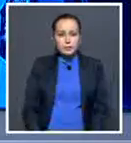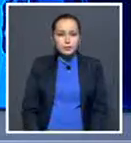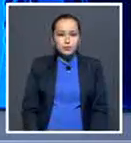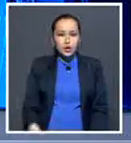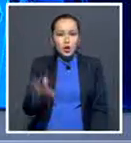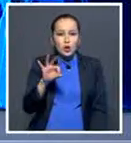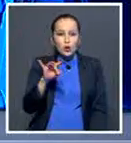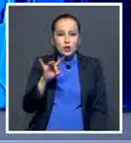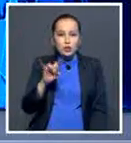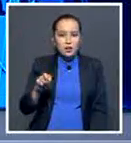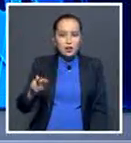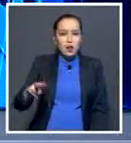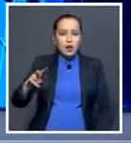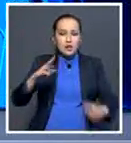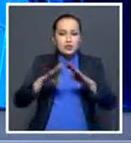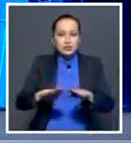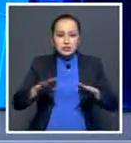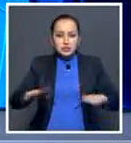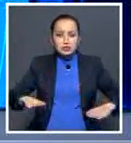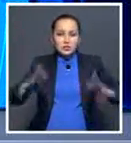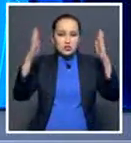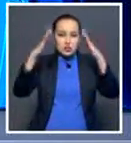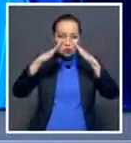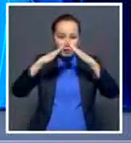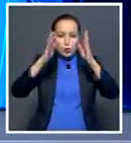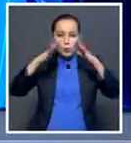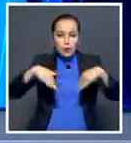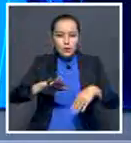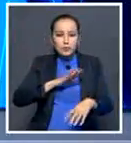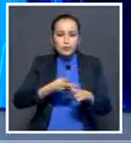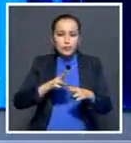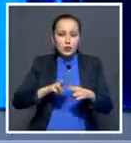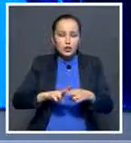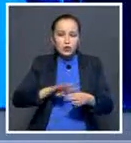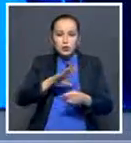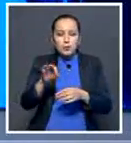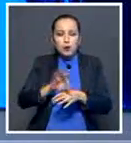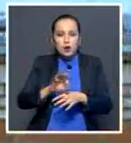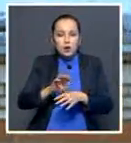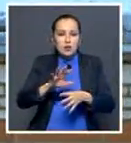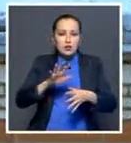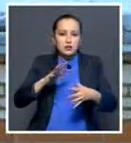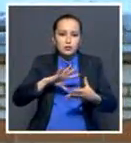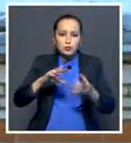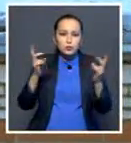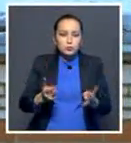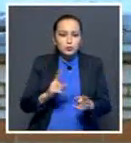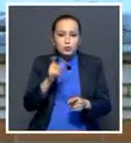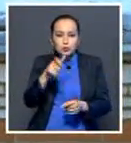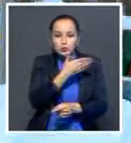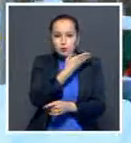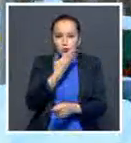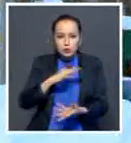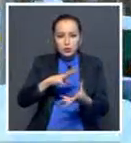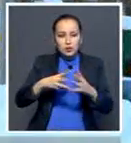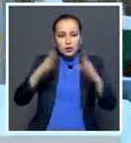Оралда балабақшаның шатыры құлады. Абырой болғанда балалар дені аман. Зардап шеккендер жоқ. Оқиға таңертең болған, ғимарат